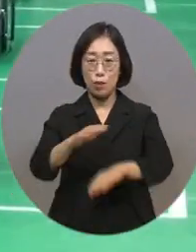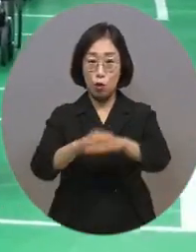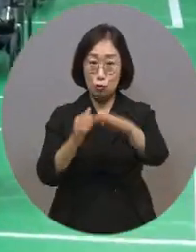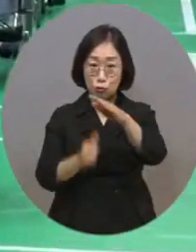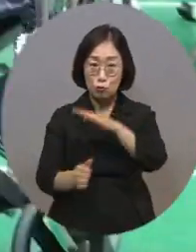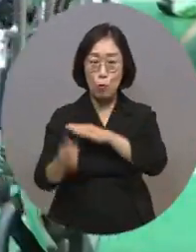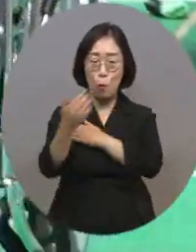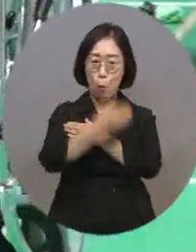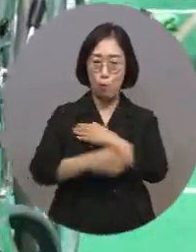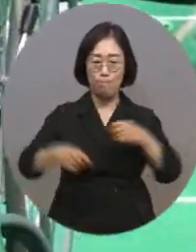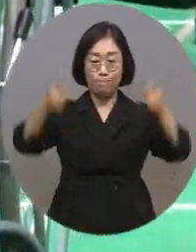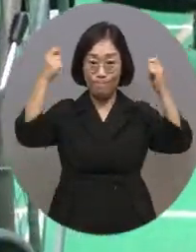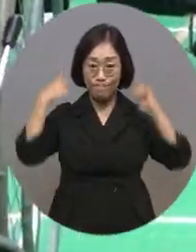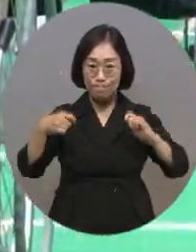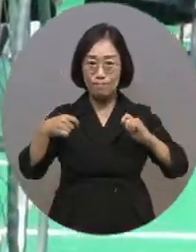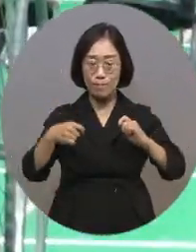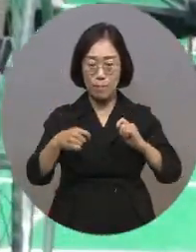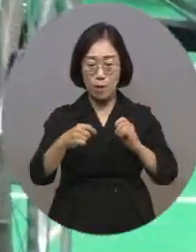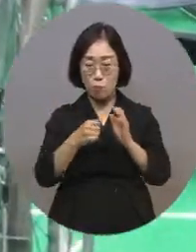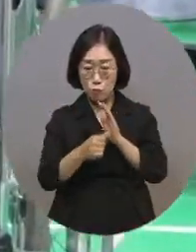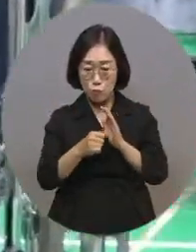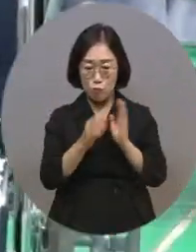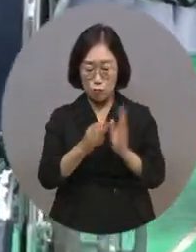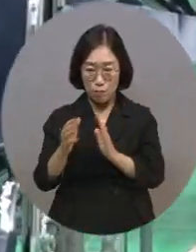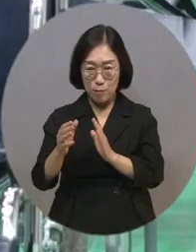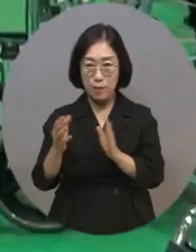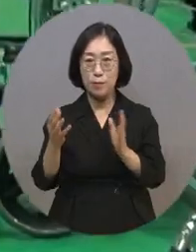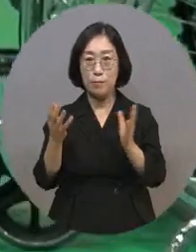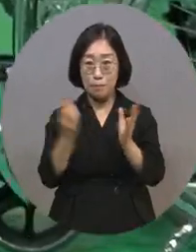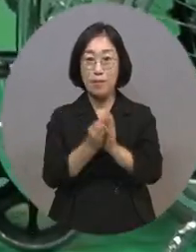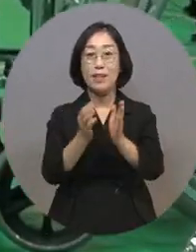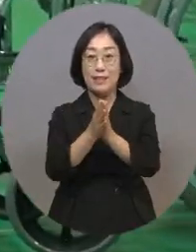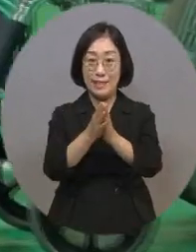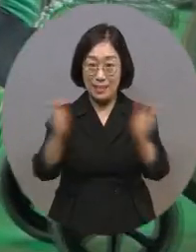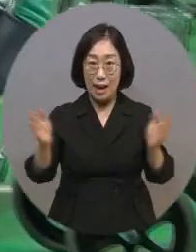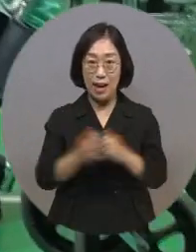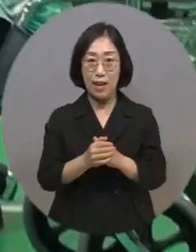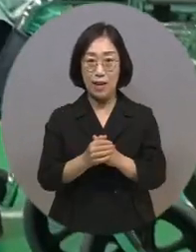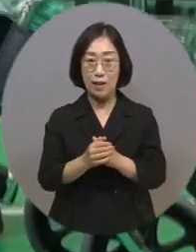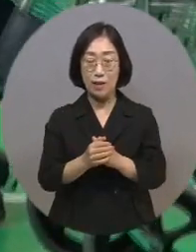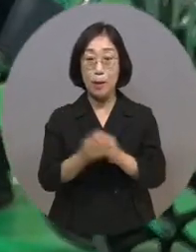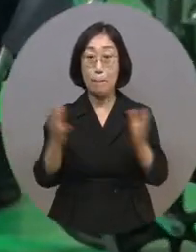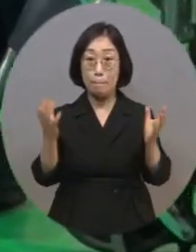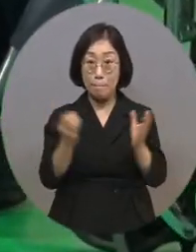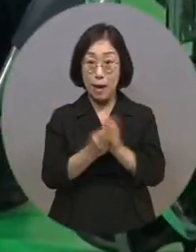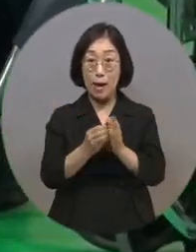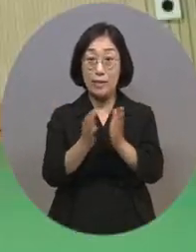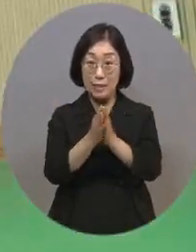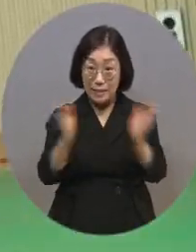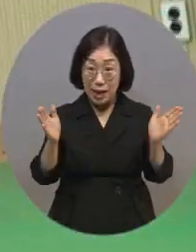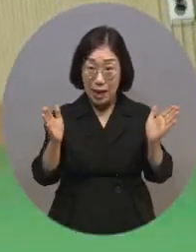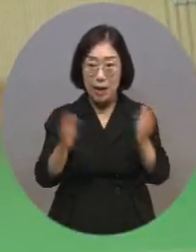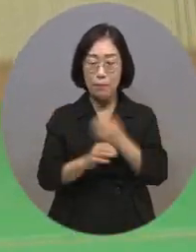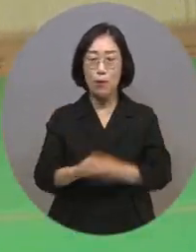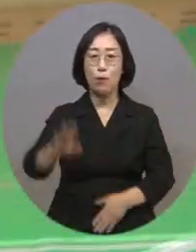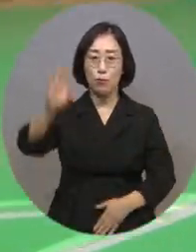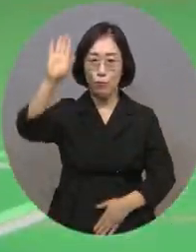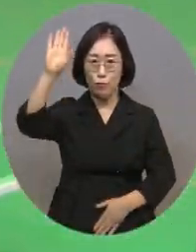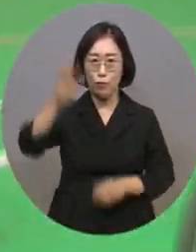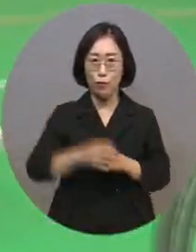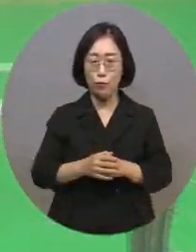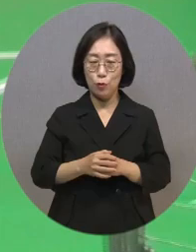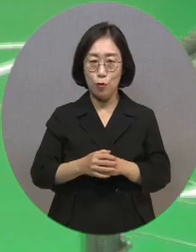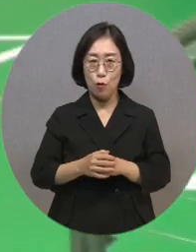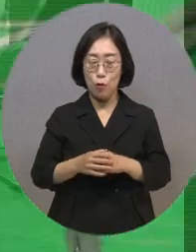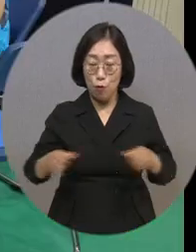의복 착용, 공구 점검부터 대회의 시작입니다. 의복 착용이 완료되면 손을 들어 표시합니다. 휠 점검의